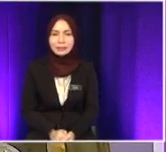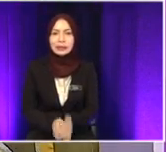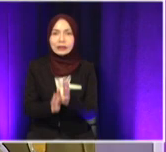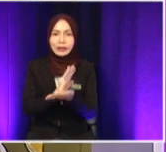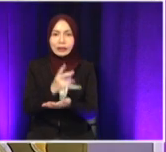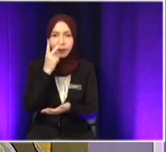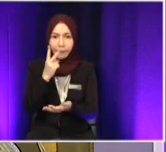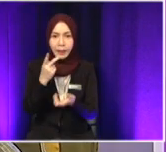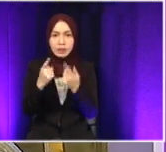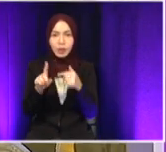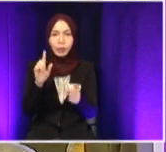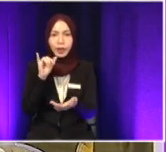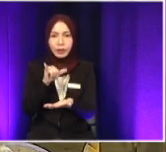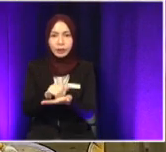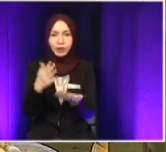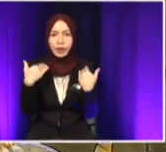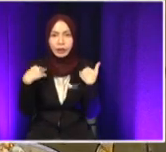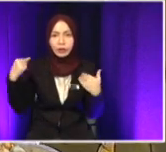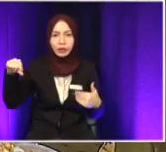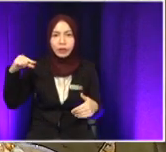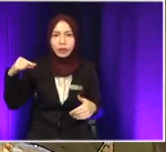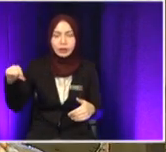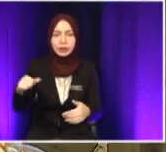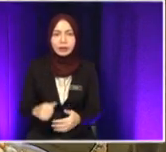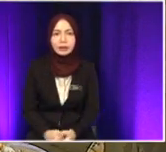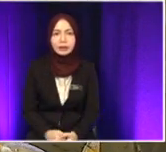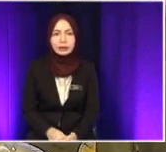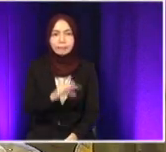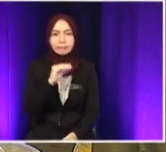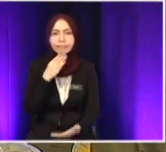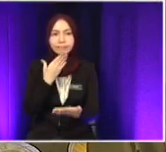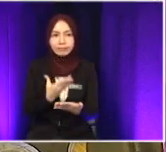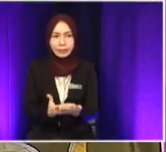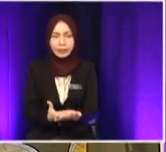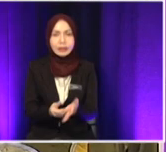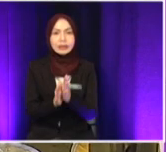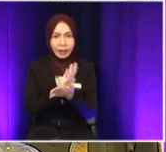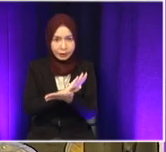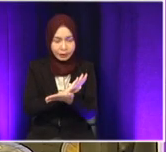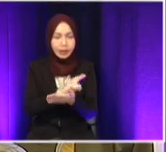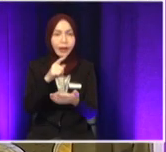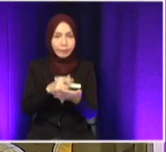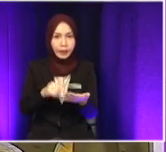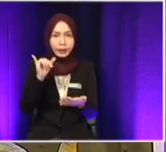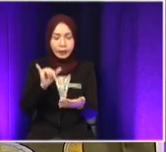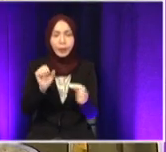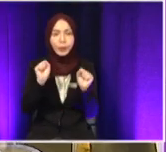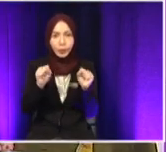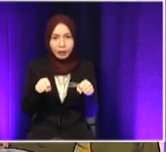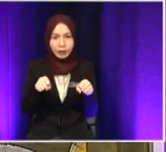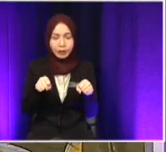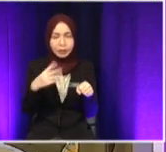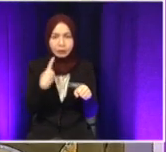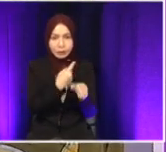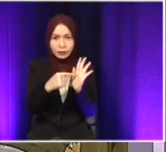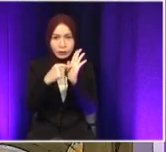Jadi kalau kita tengok sini apa yang dibolehkan sebagai bentuk-bentuk hiburan dalam Islami tak salah